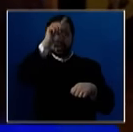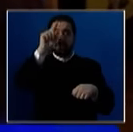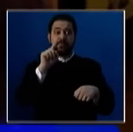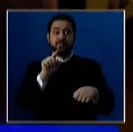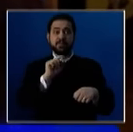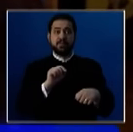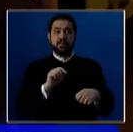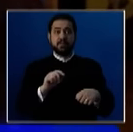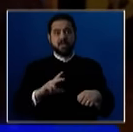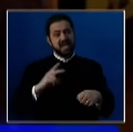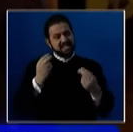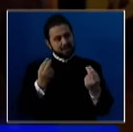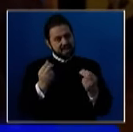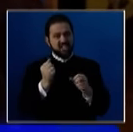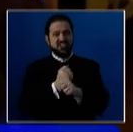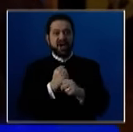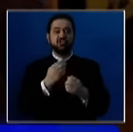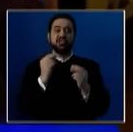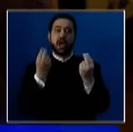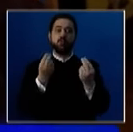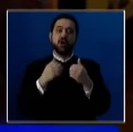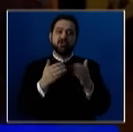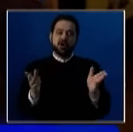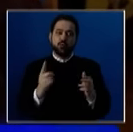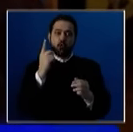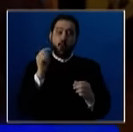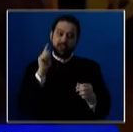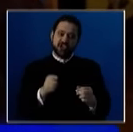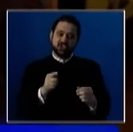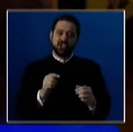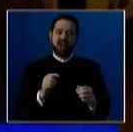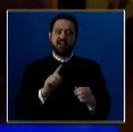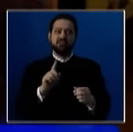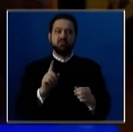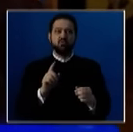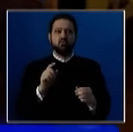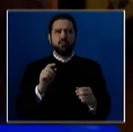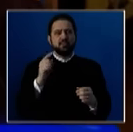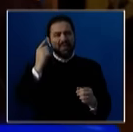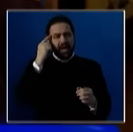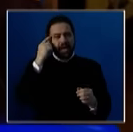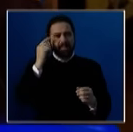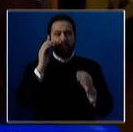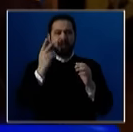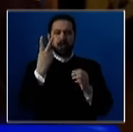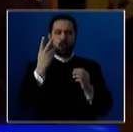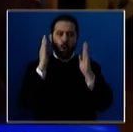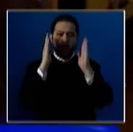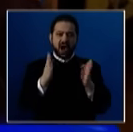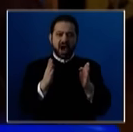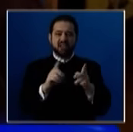Trebuie să facem de la bun început o precizare, și anume că nu avem de a face cu două căi